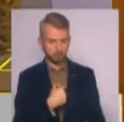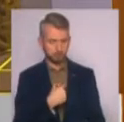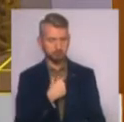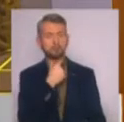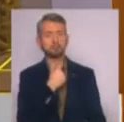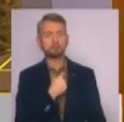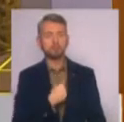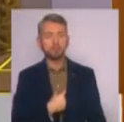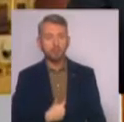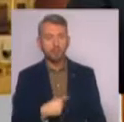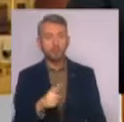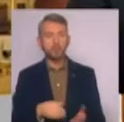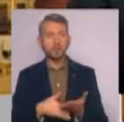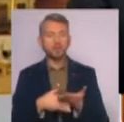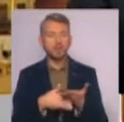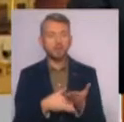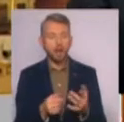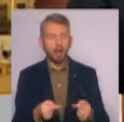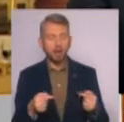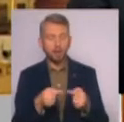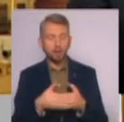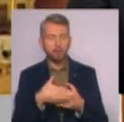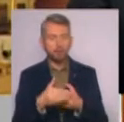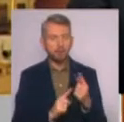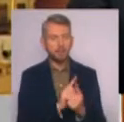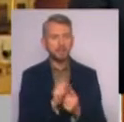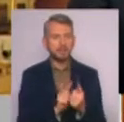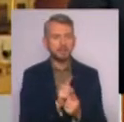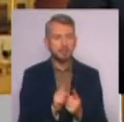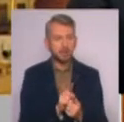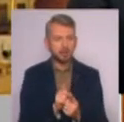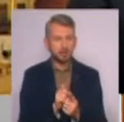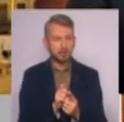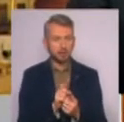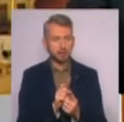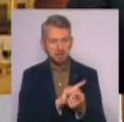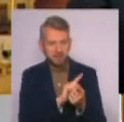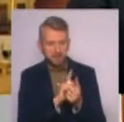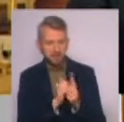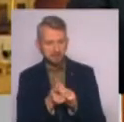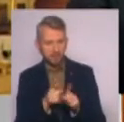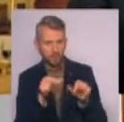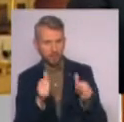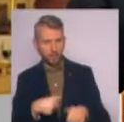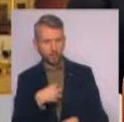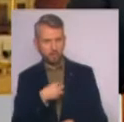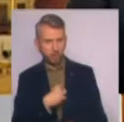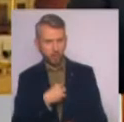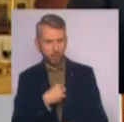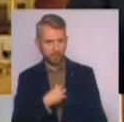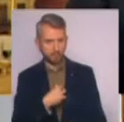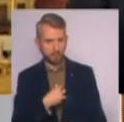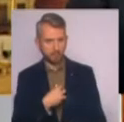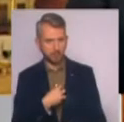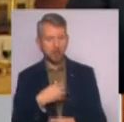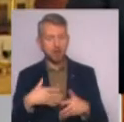на певному етапі зміни архітектоніки бронхів. Так, симптоми, які